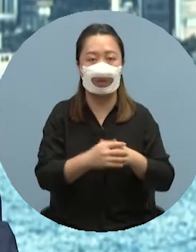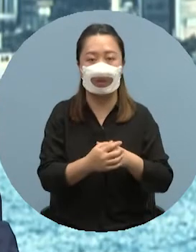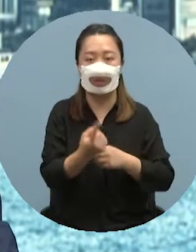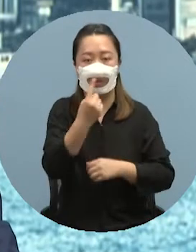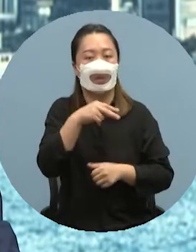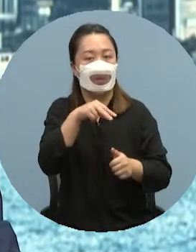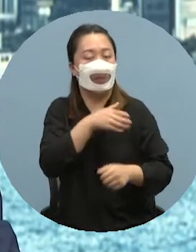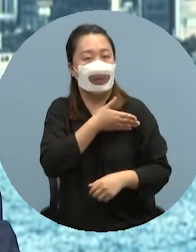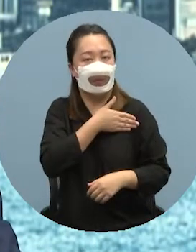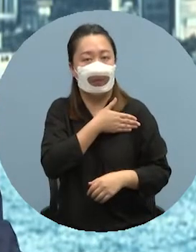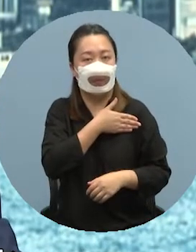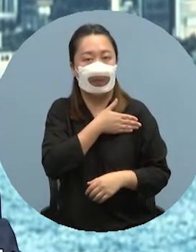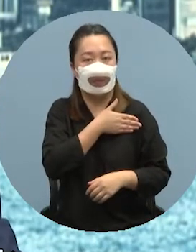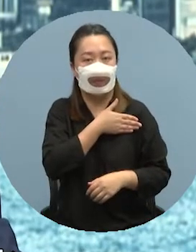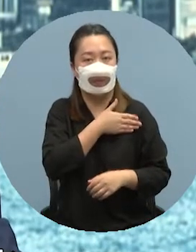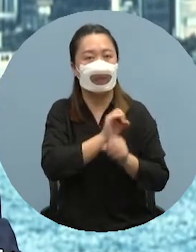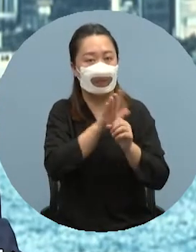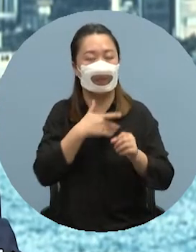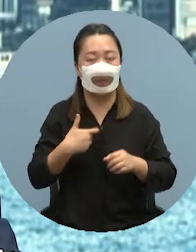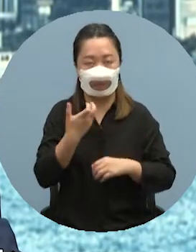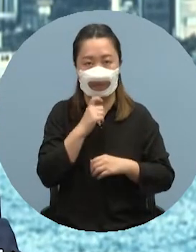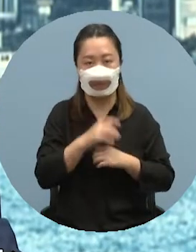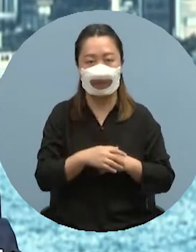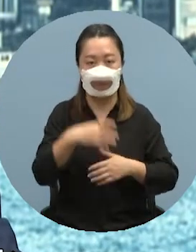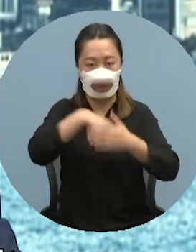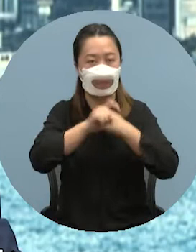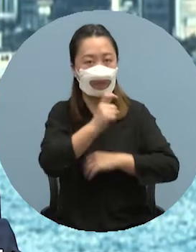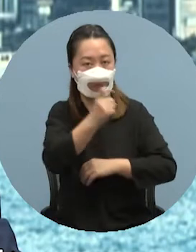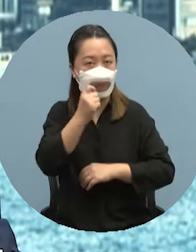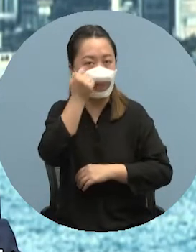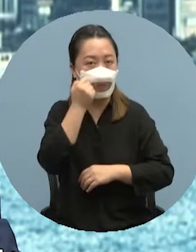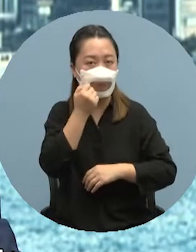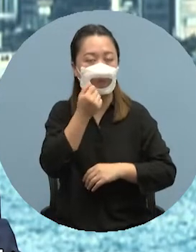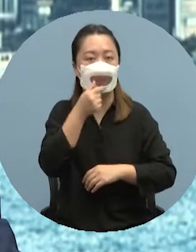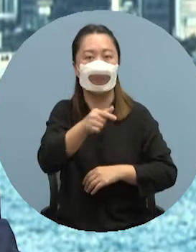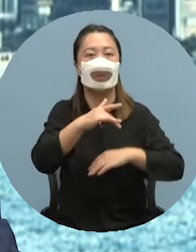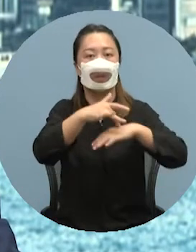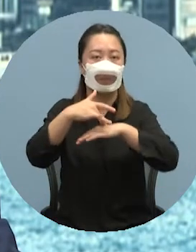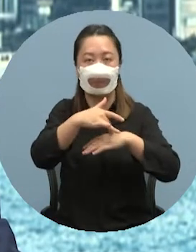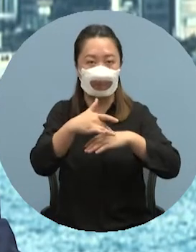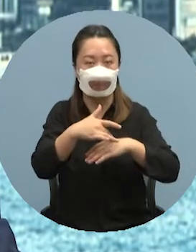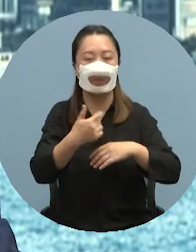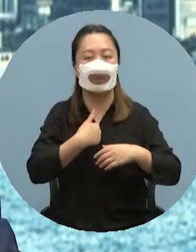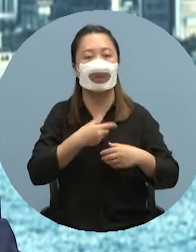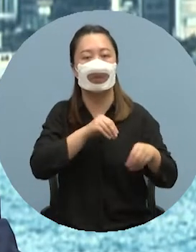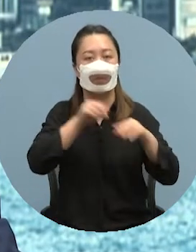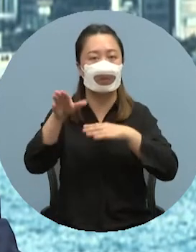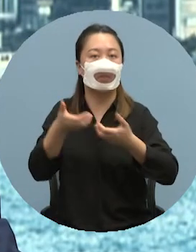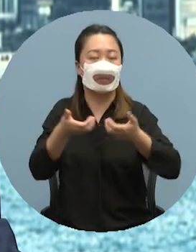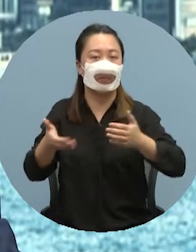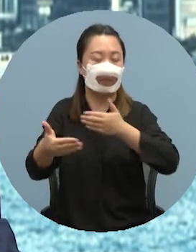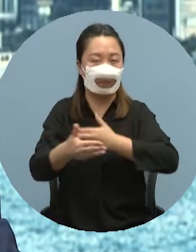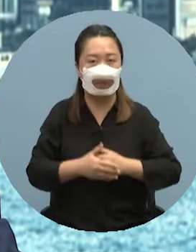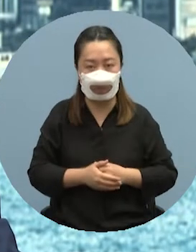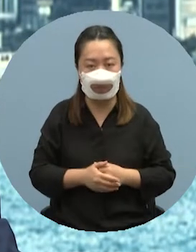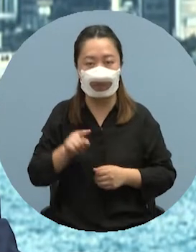員是陽性，當中有9名的長者是被列為密切接觸者，是需要送去檢疫的。第二間是